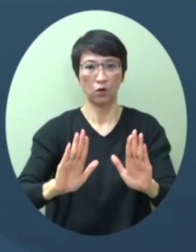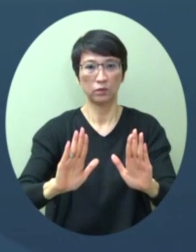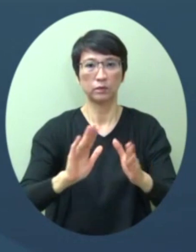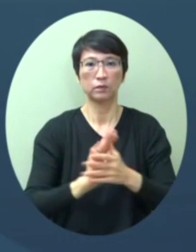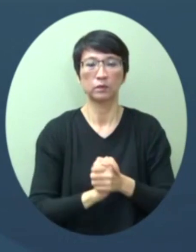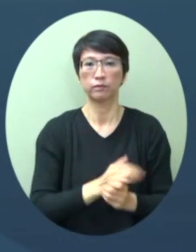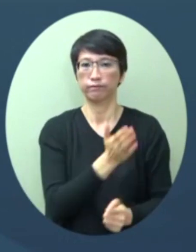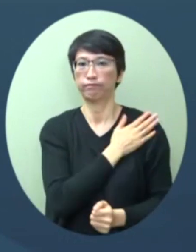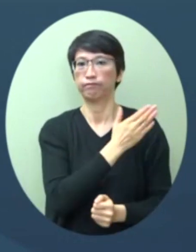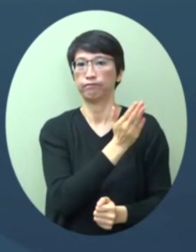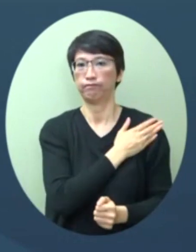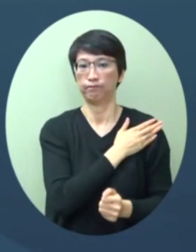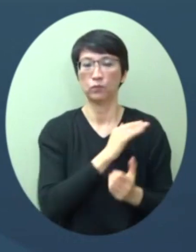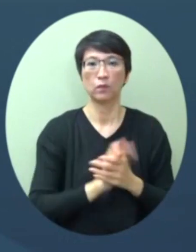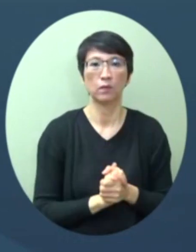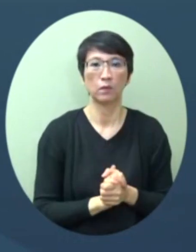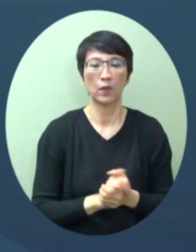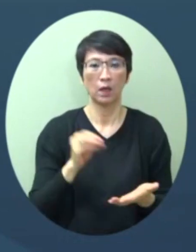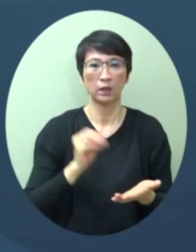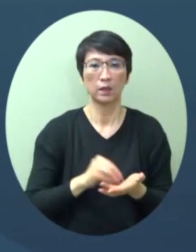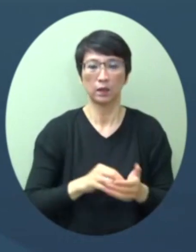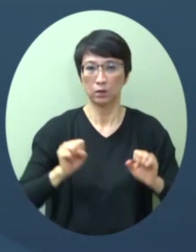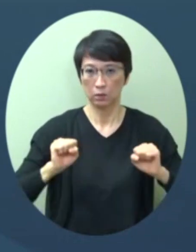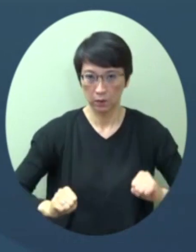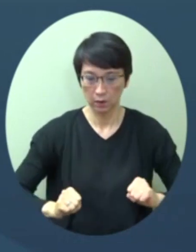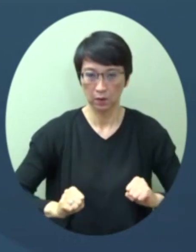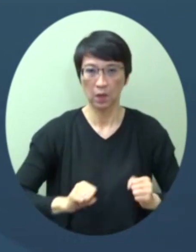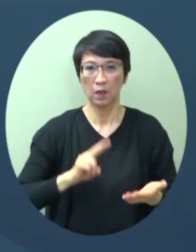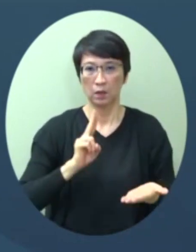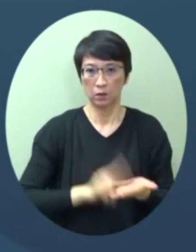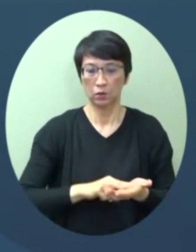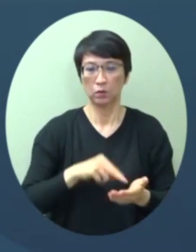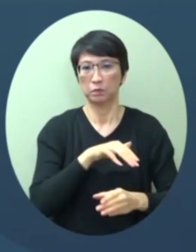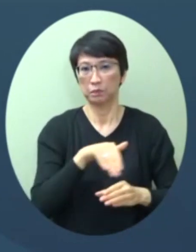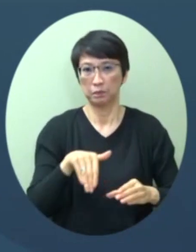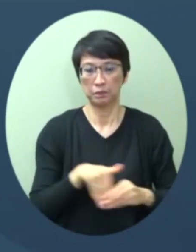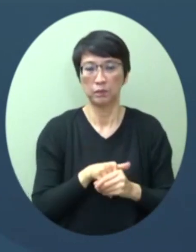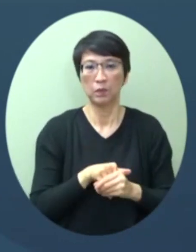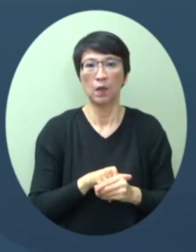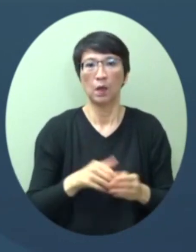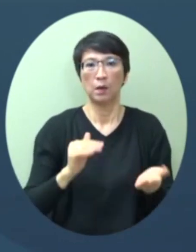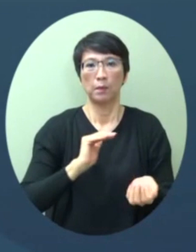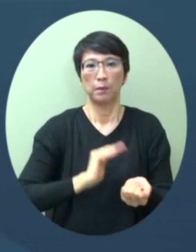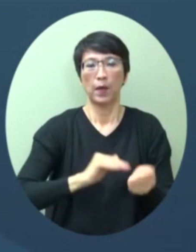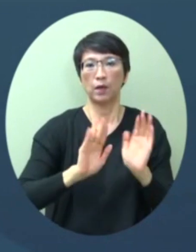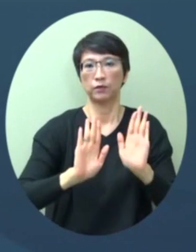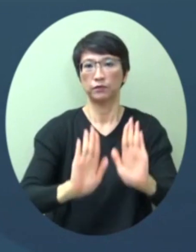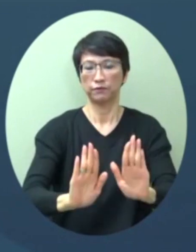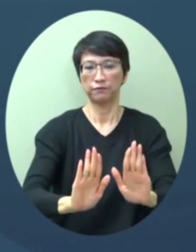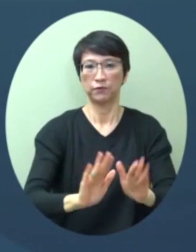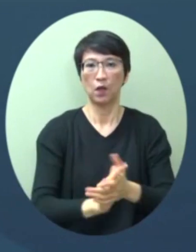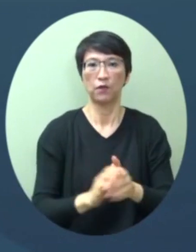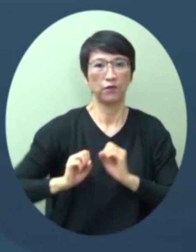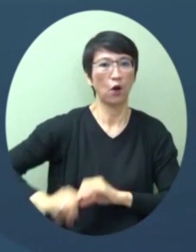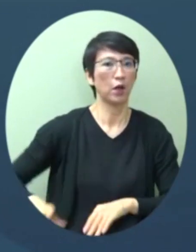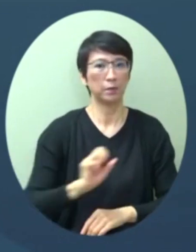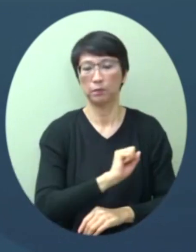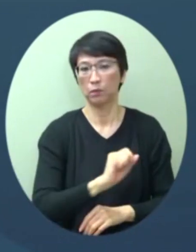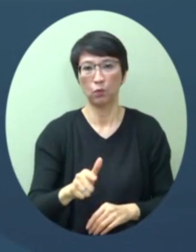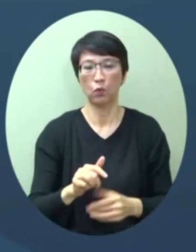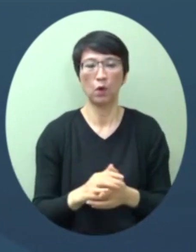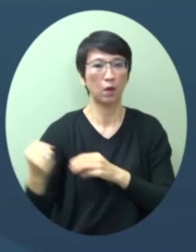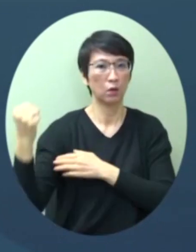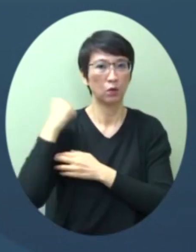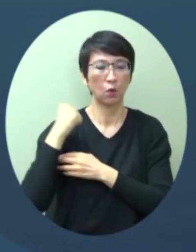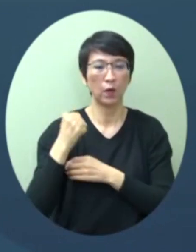责任我们一定会坚定信念坚持抗疫的意志绝不会放弃是